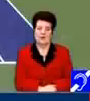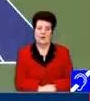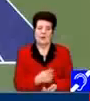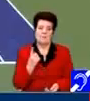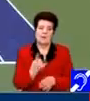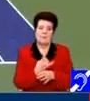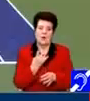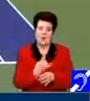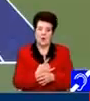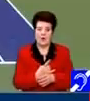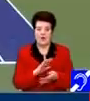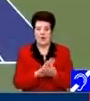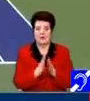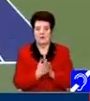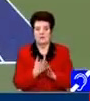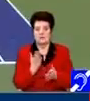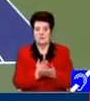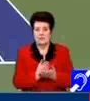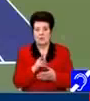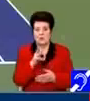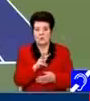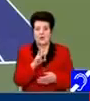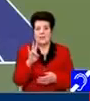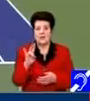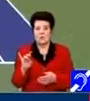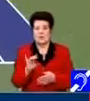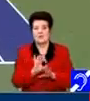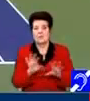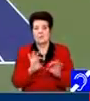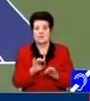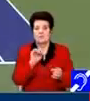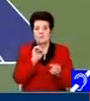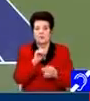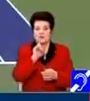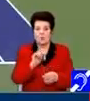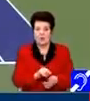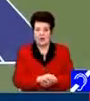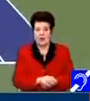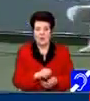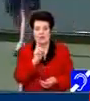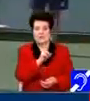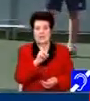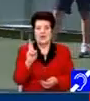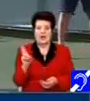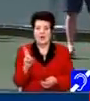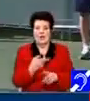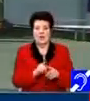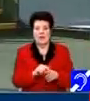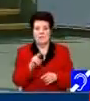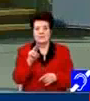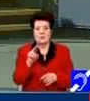Pentru prima oară în pereche cu Hlavačková-Sestini, Monica Niculescu a început motivată împotriva surorilor Cristina și Carolina